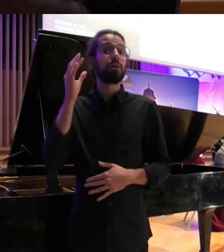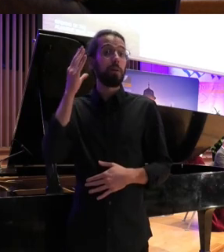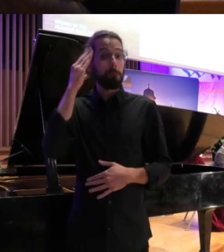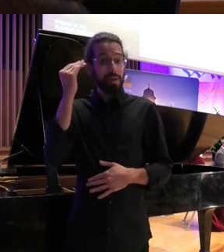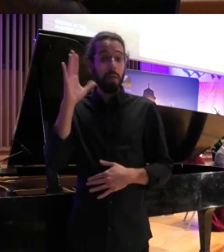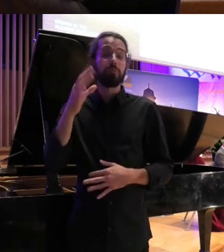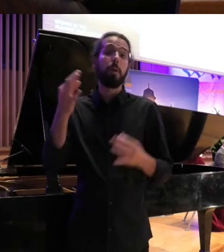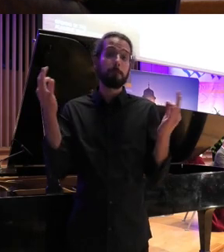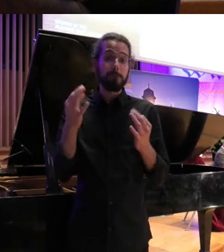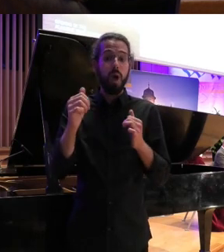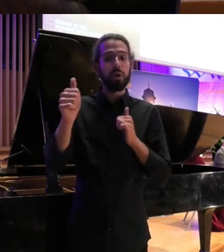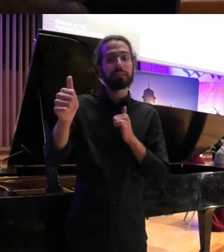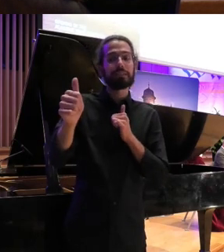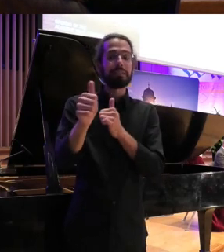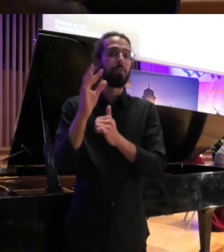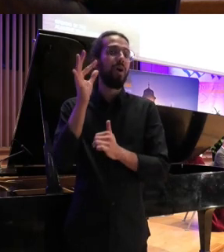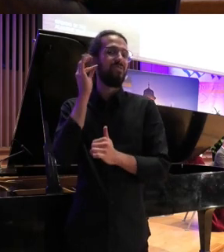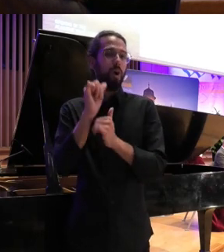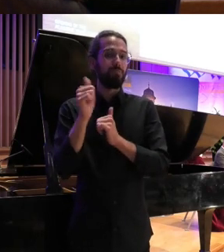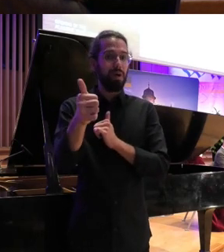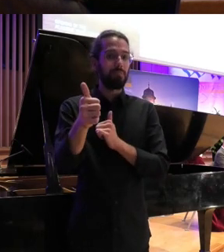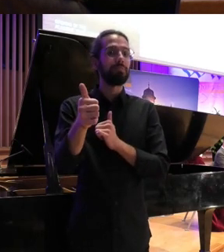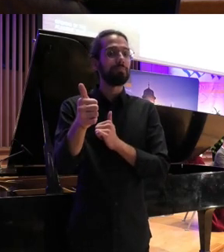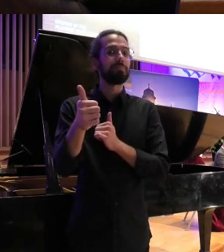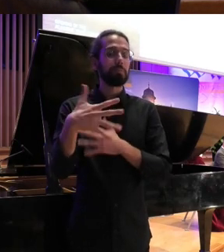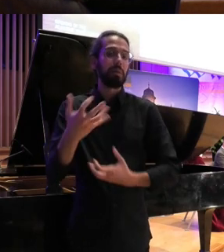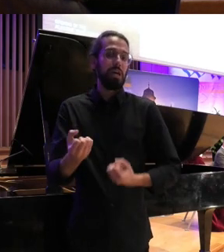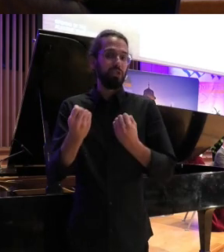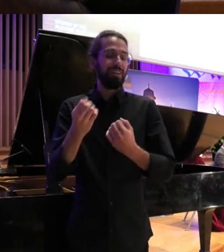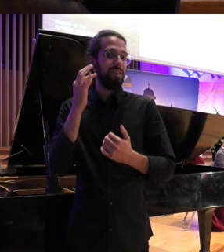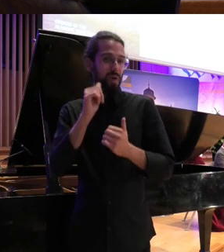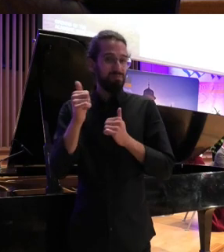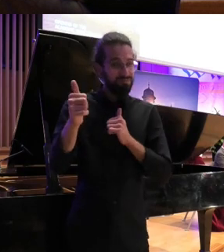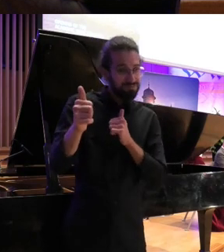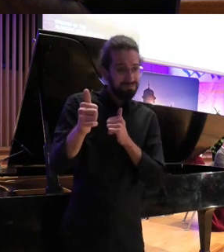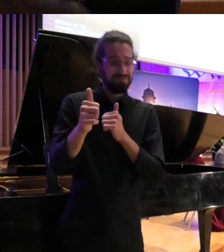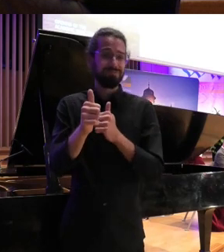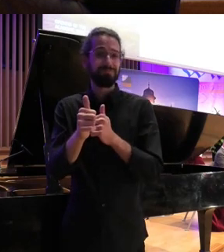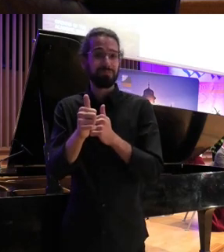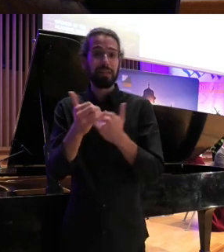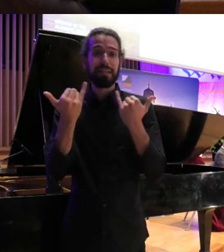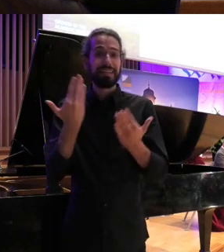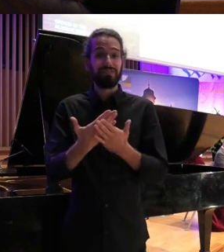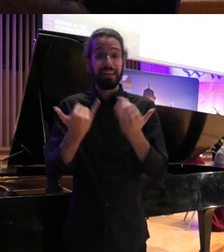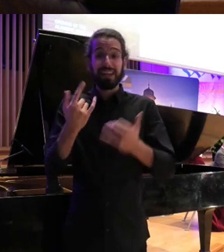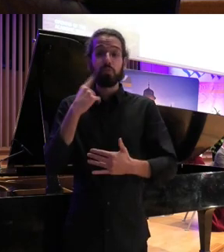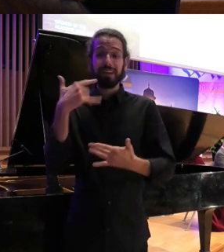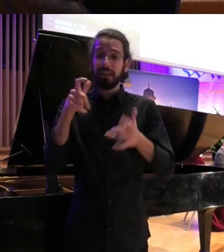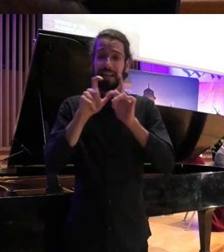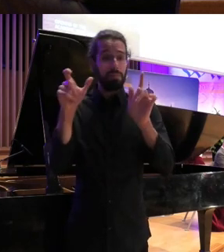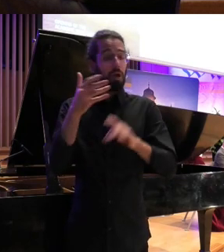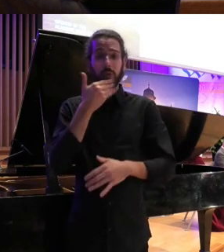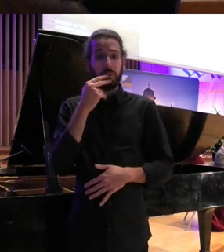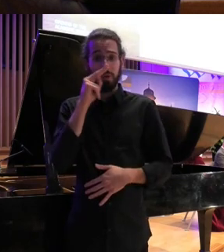oder sollen. Und ich glaube, das ist noch schwieriger als andersrum und wird im Moment, glaube ich, einfach nicht beachtet. Also oft